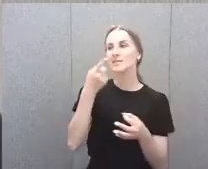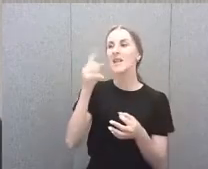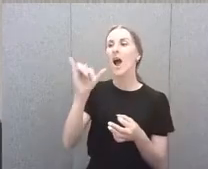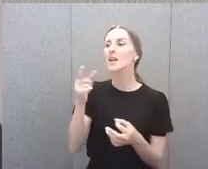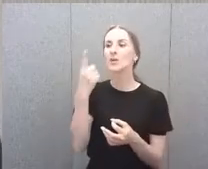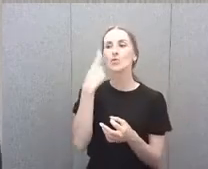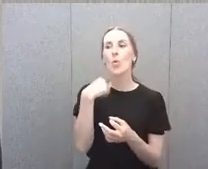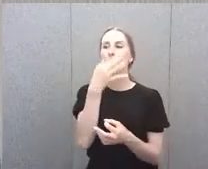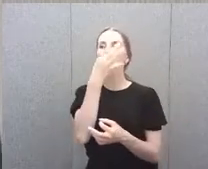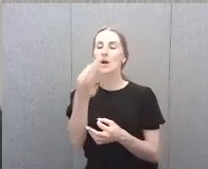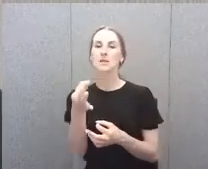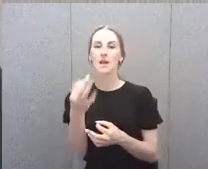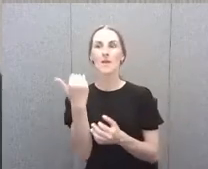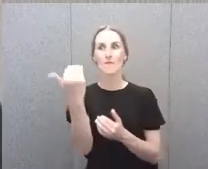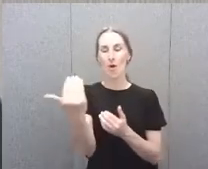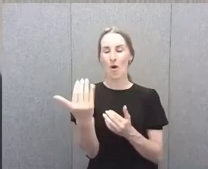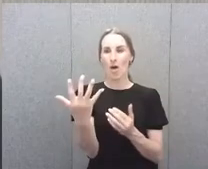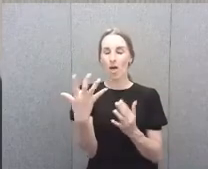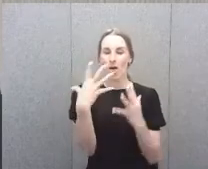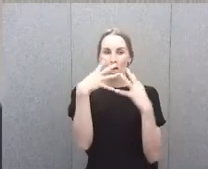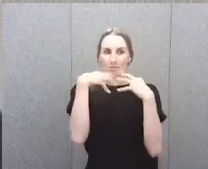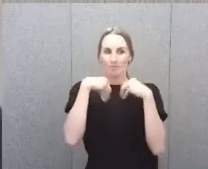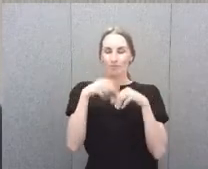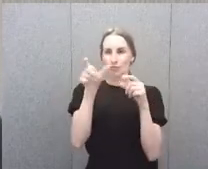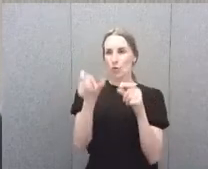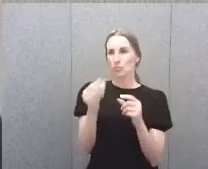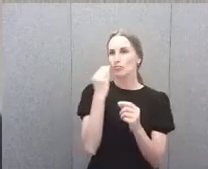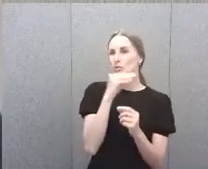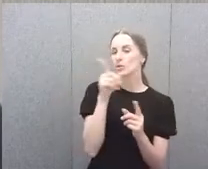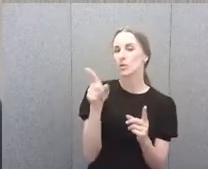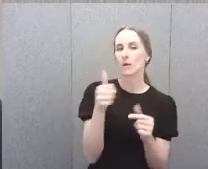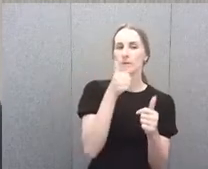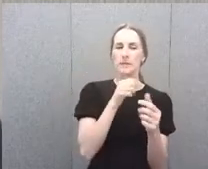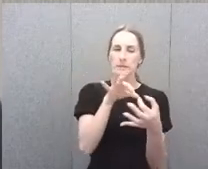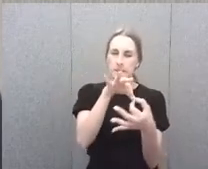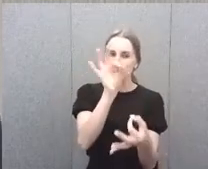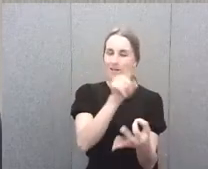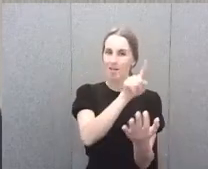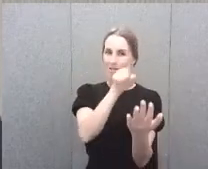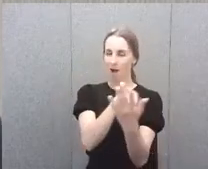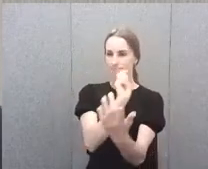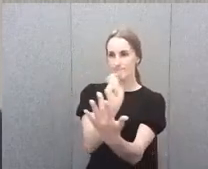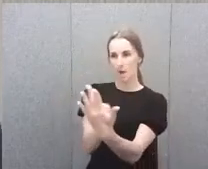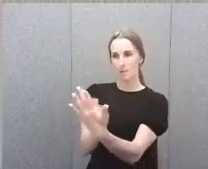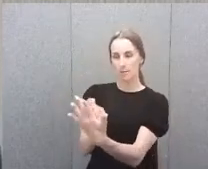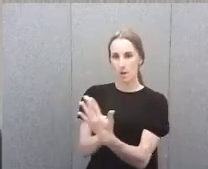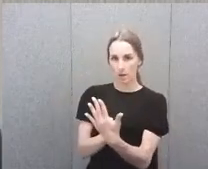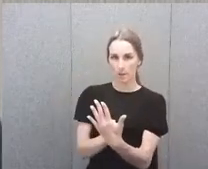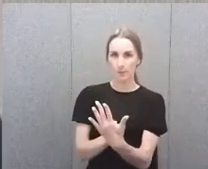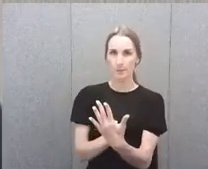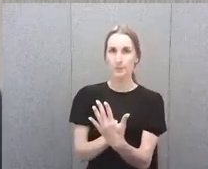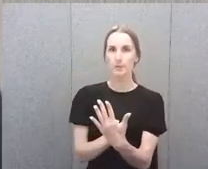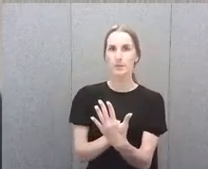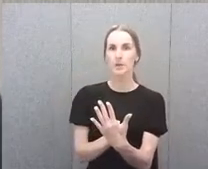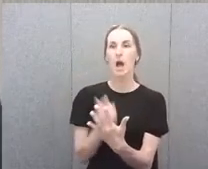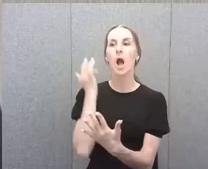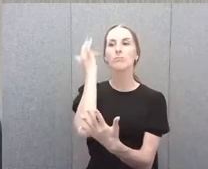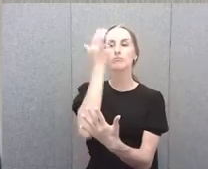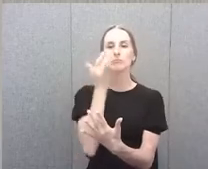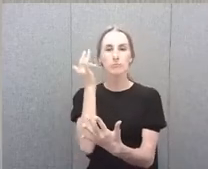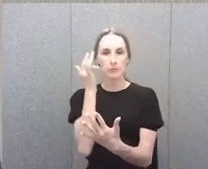проекта. Даля, что я могу о вас сказать, кроме того, что вы вдохновляете всех, задаете точные вопросы? Даля